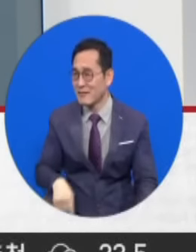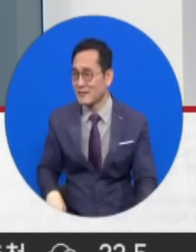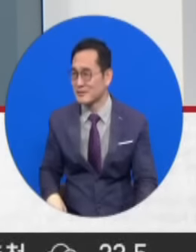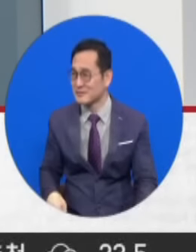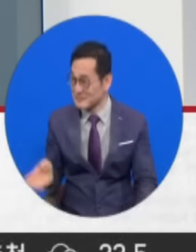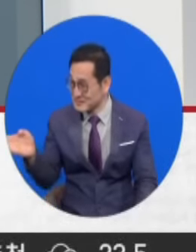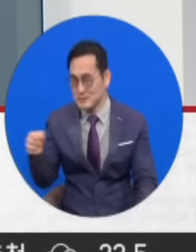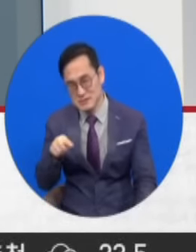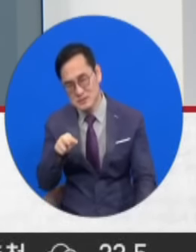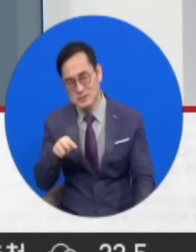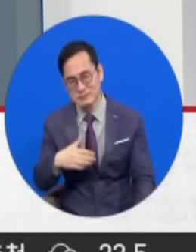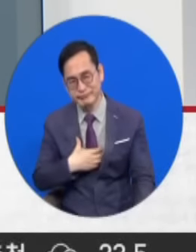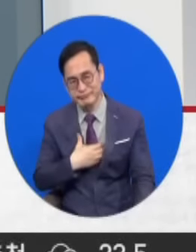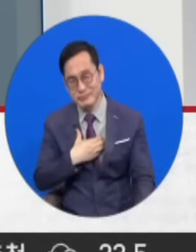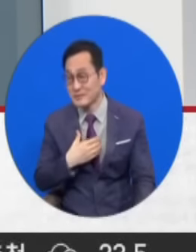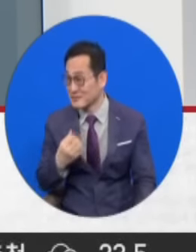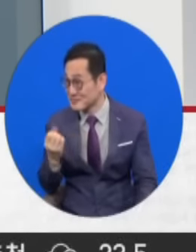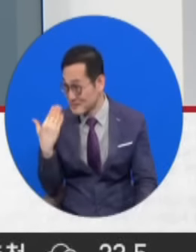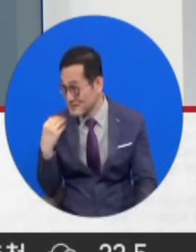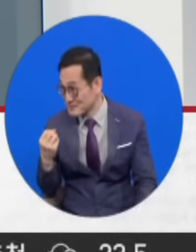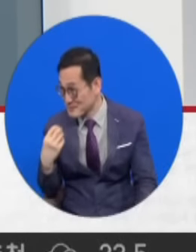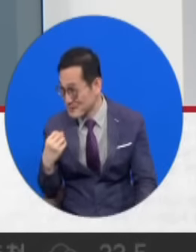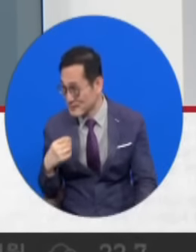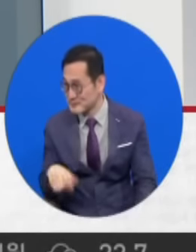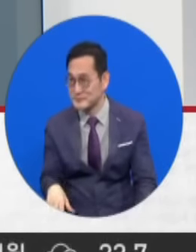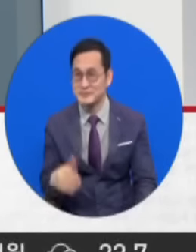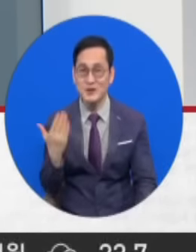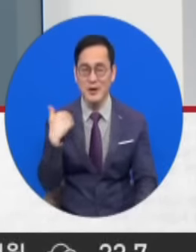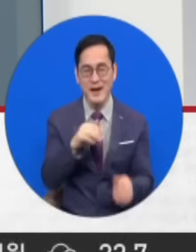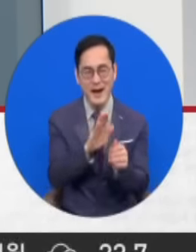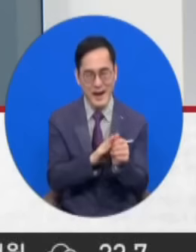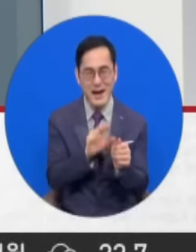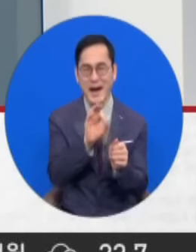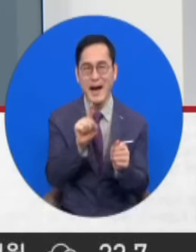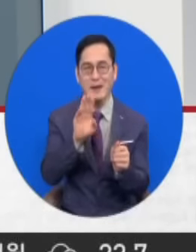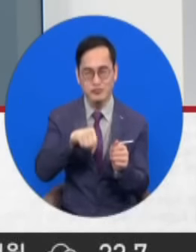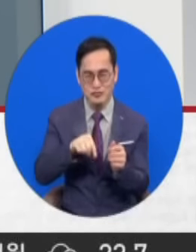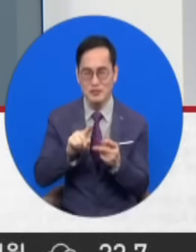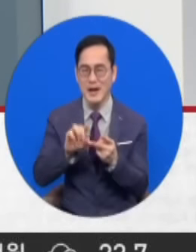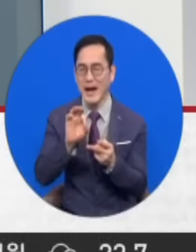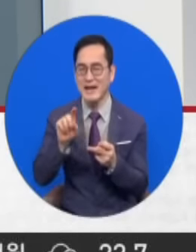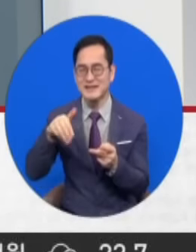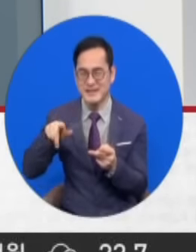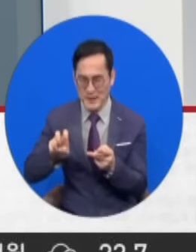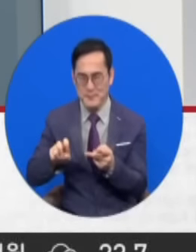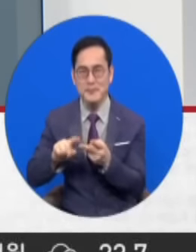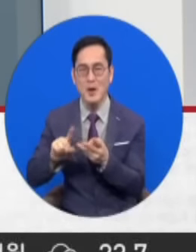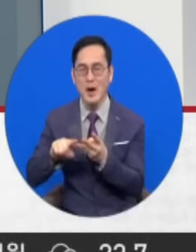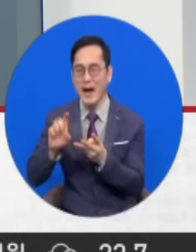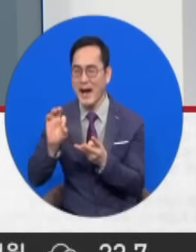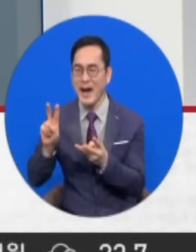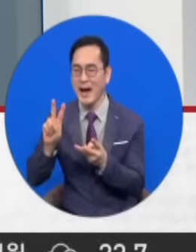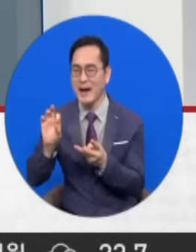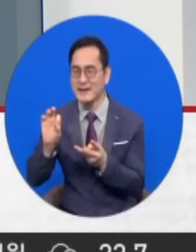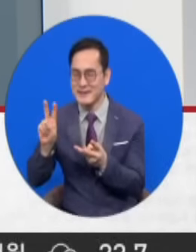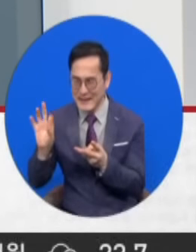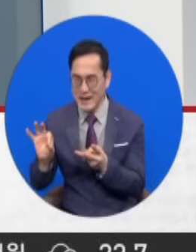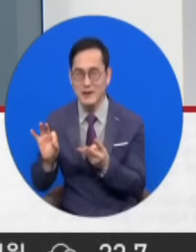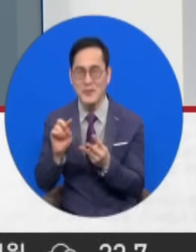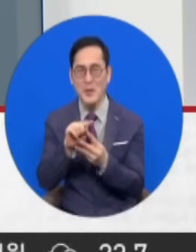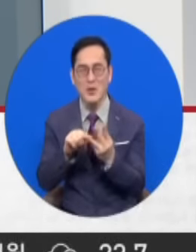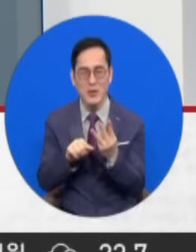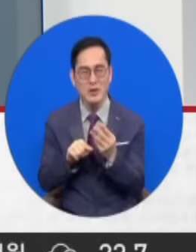흐를 것 같다고 지난주에 말씀드렸잖아요. 아부와 아첨과 아양. 그 우려한 대로 지금 그대로 지금 흘러가고 있는 것